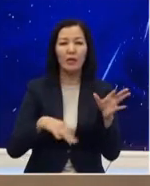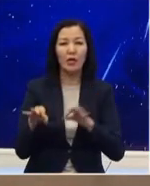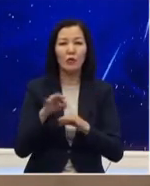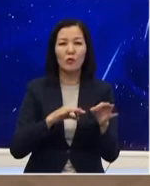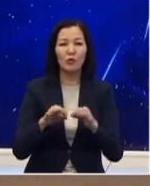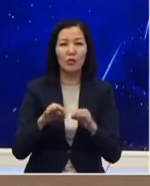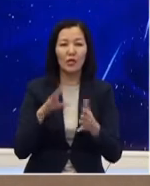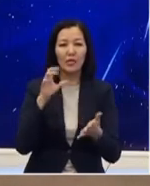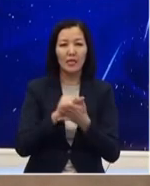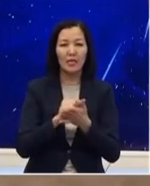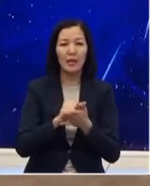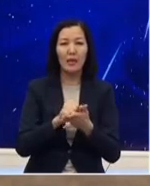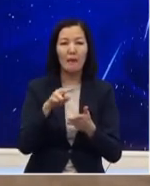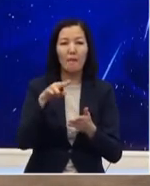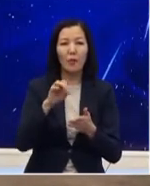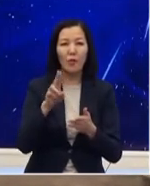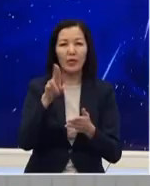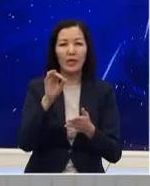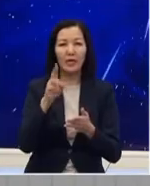карта занятости». По ДКЗ в